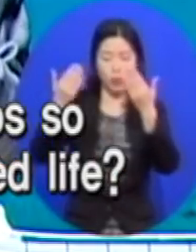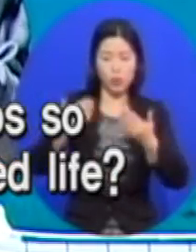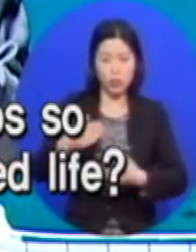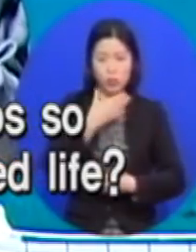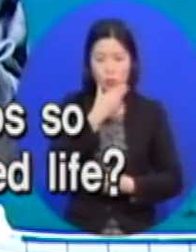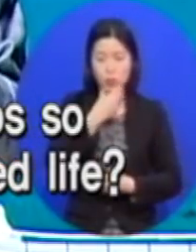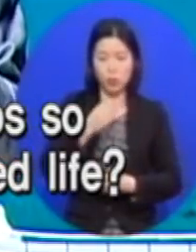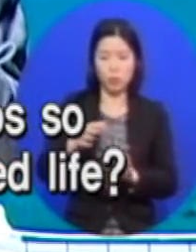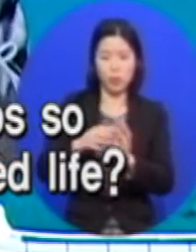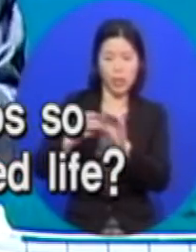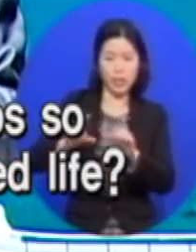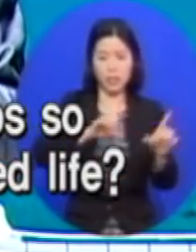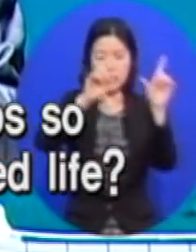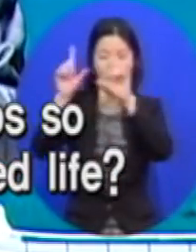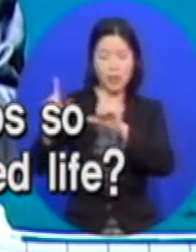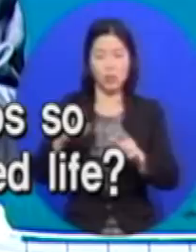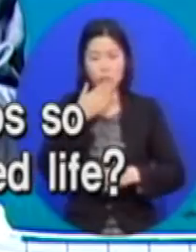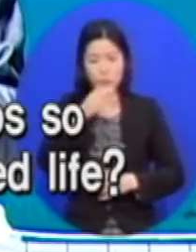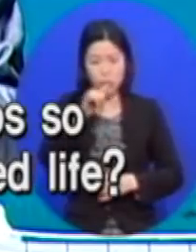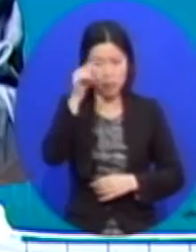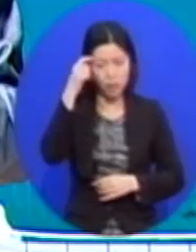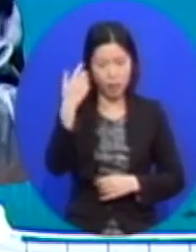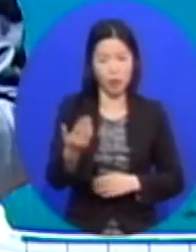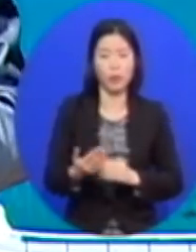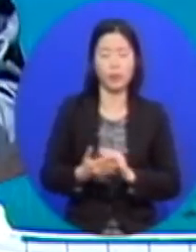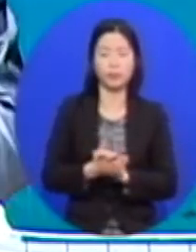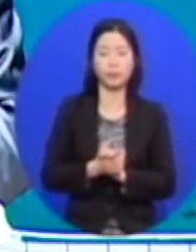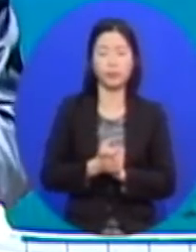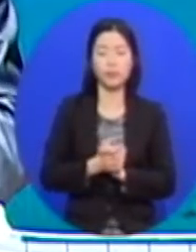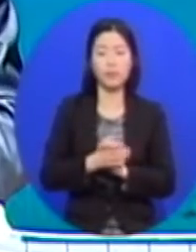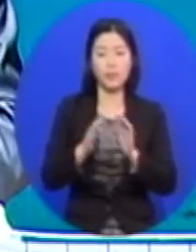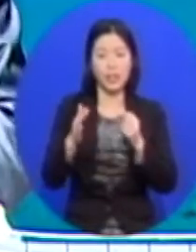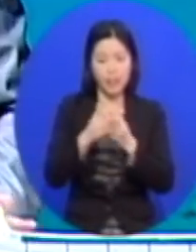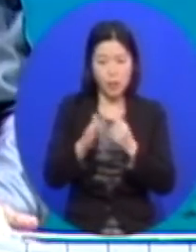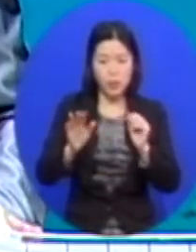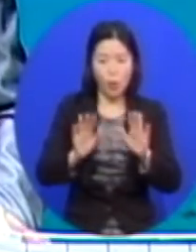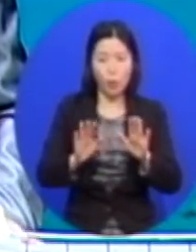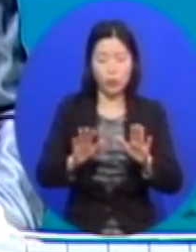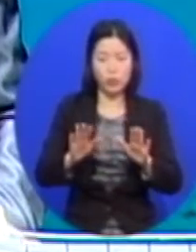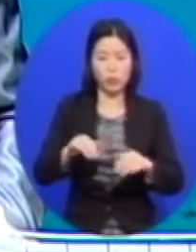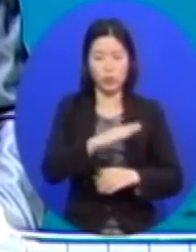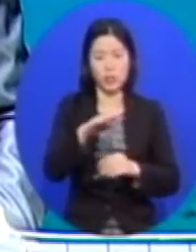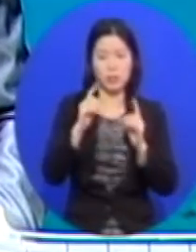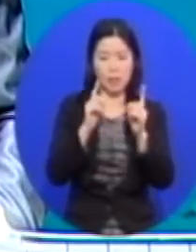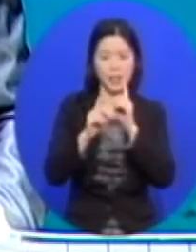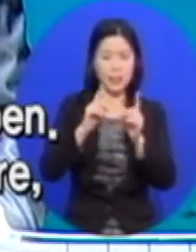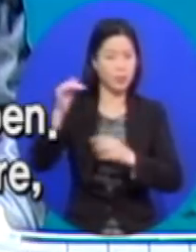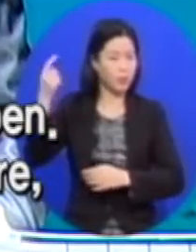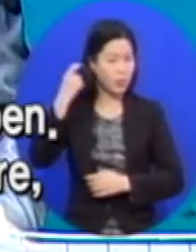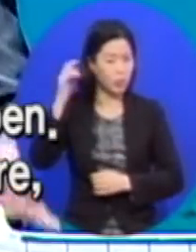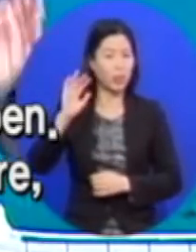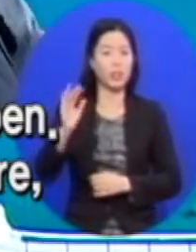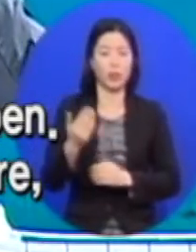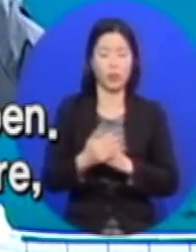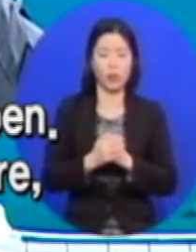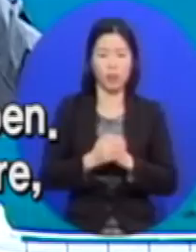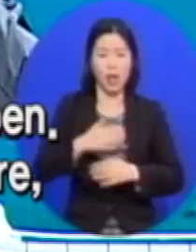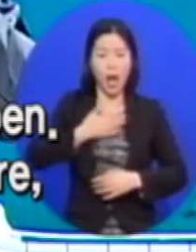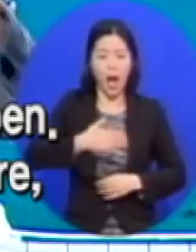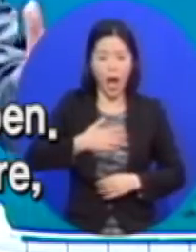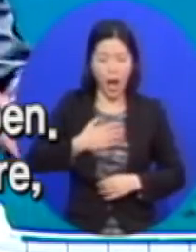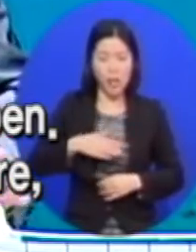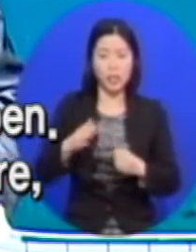삶을 살 수 있을까요 그래서 오늘 이 말씀을 우리가 듣는 겁니다 알아서